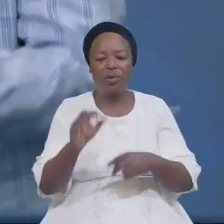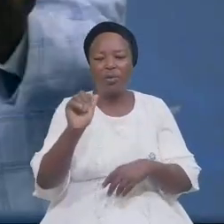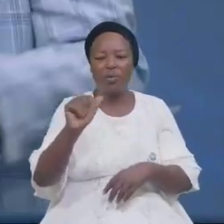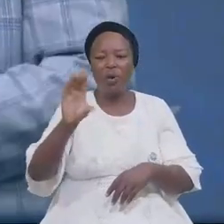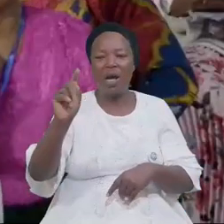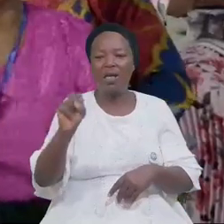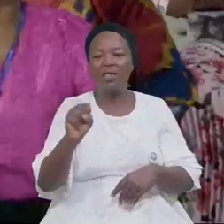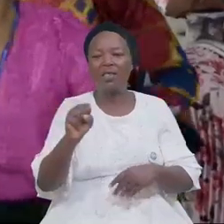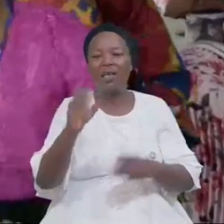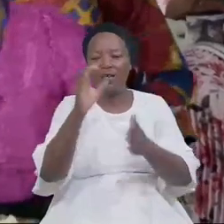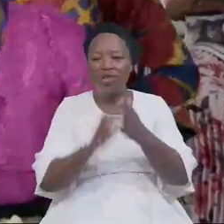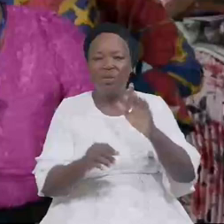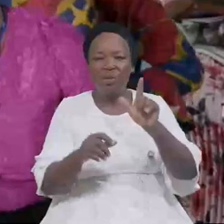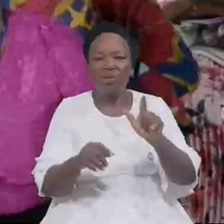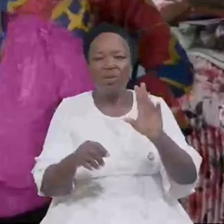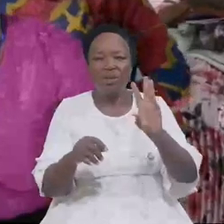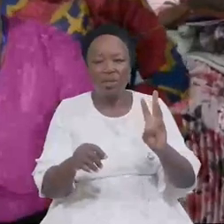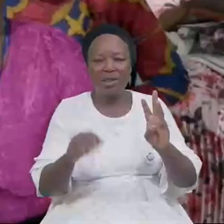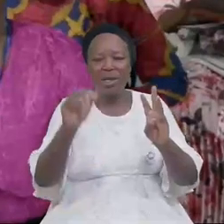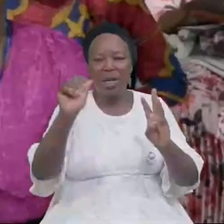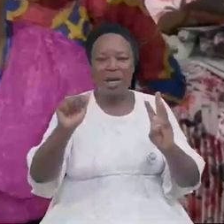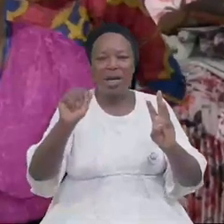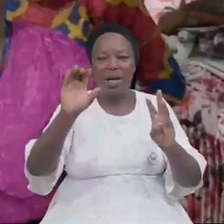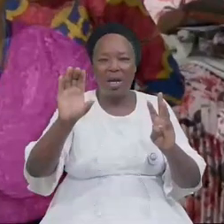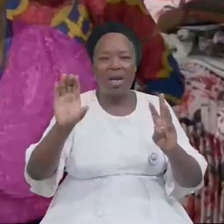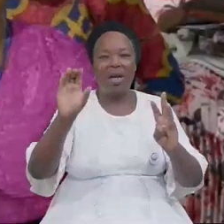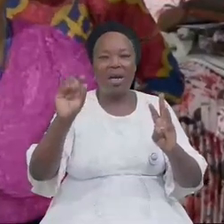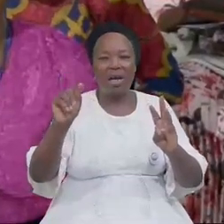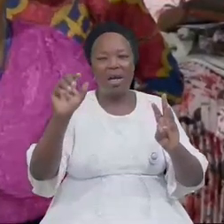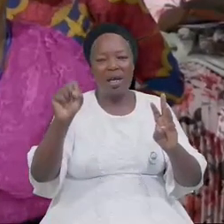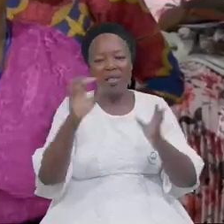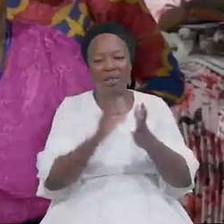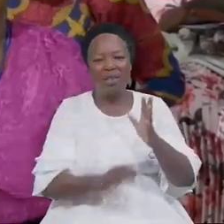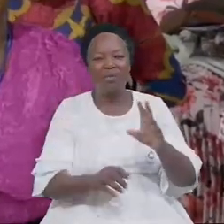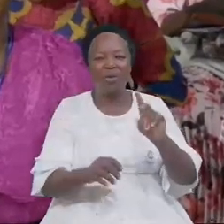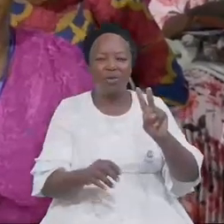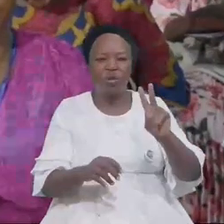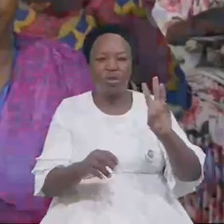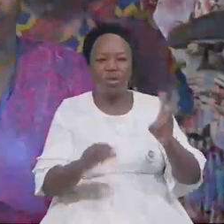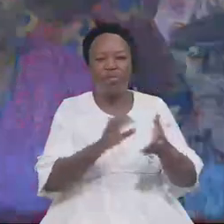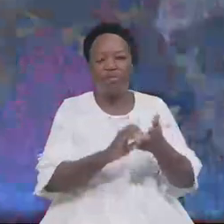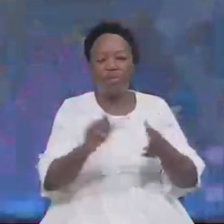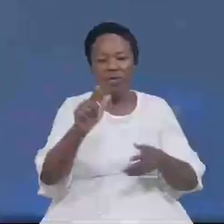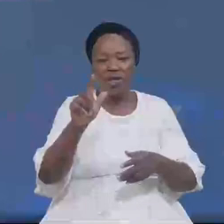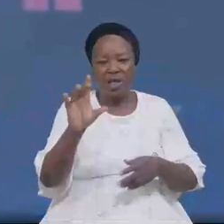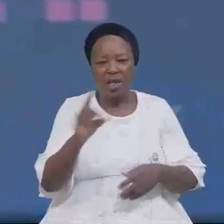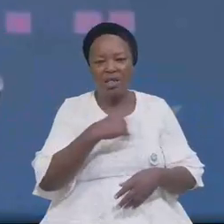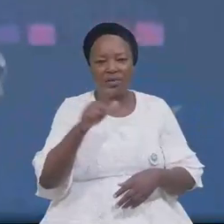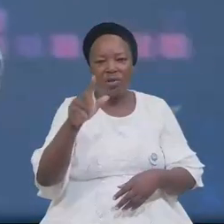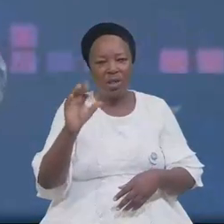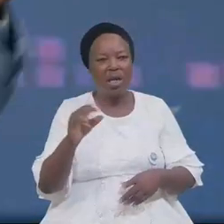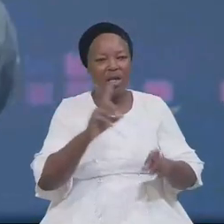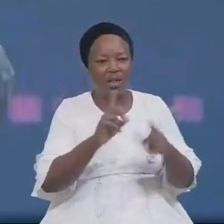Acte 26, 28 et 29. Et Agrippa dit à